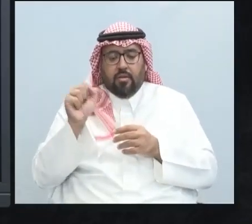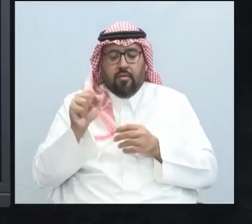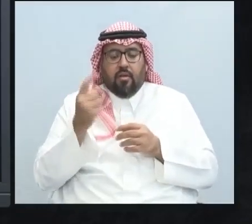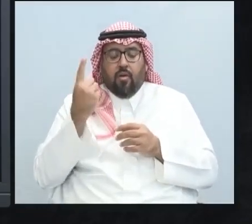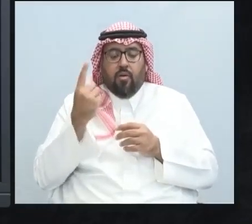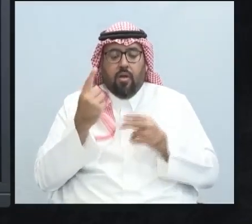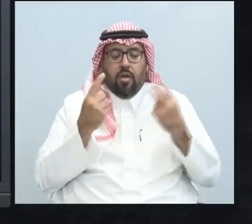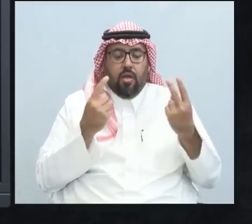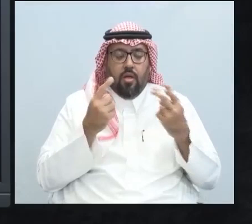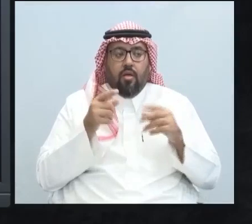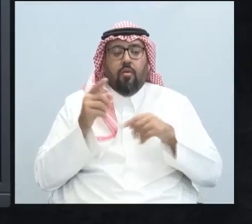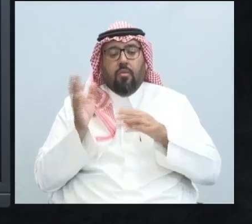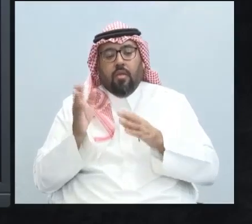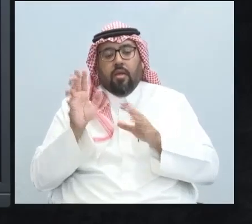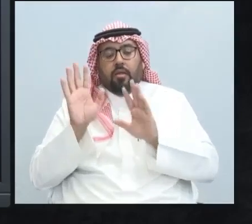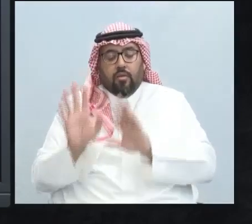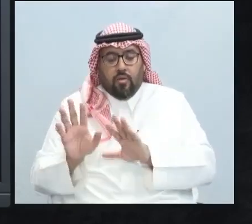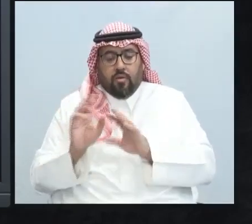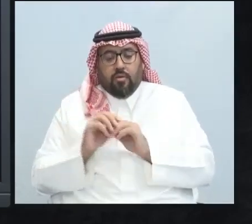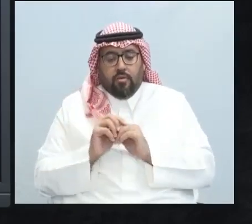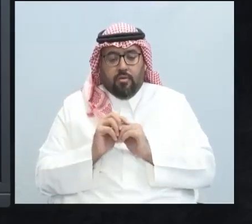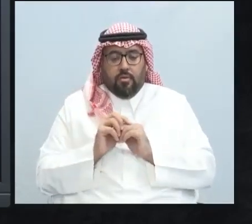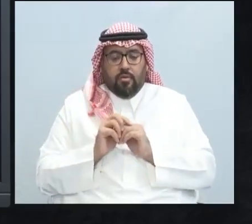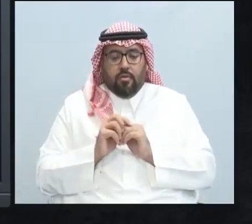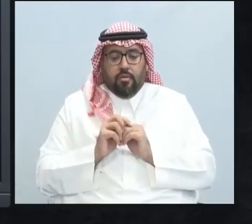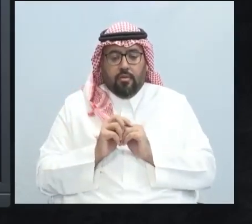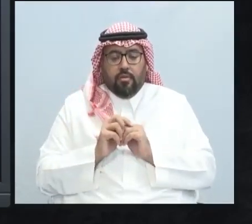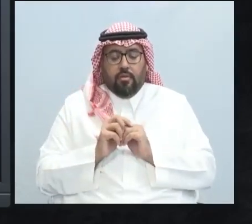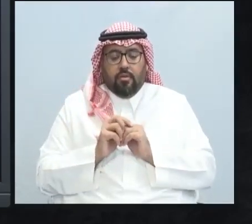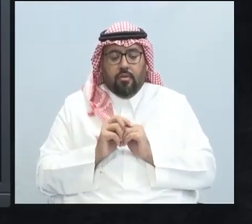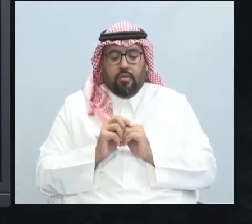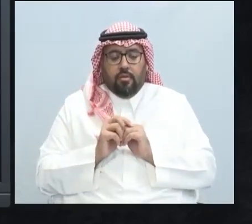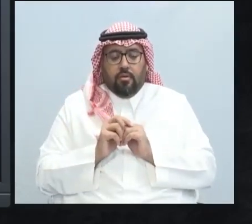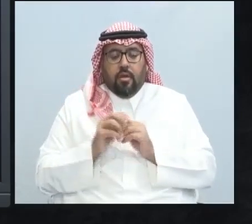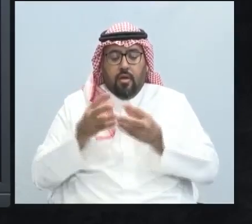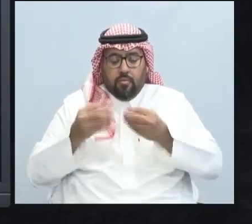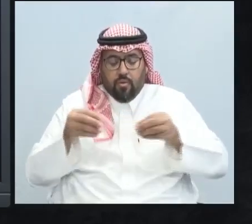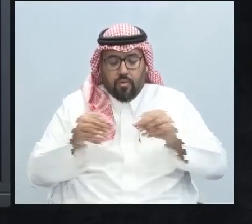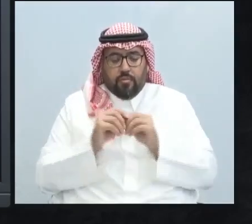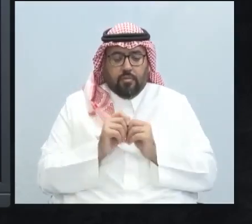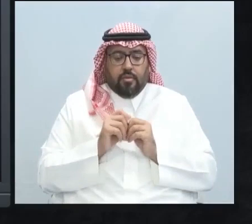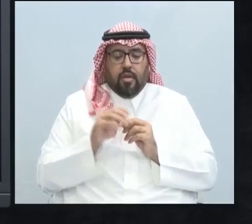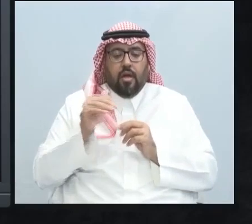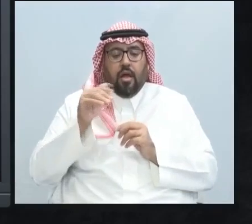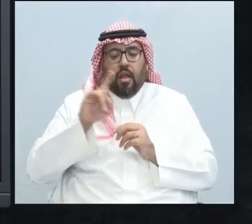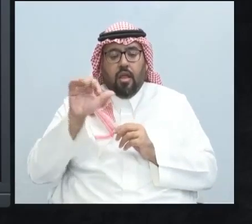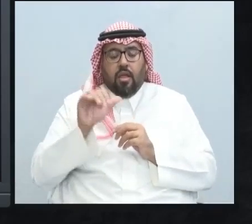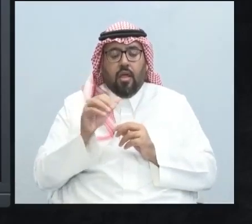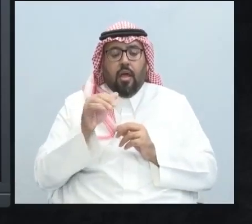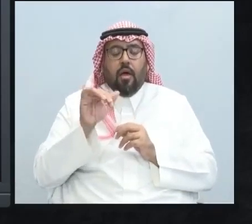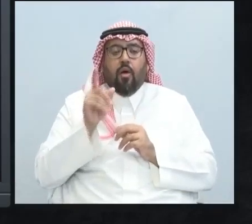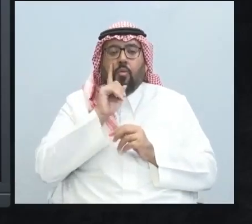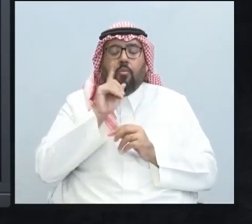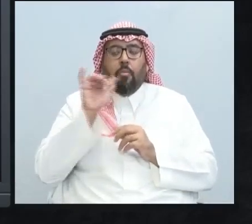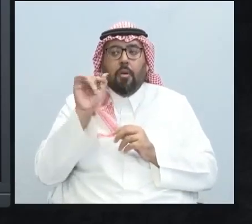والاخرى تبقى ثابته لماذا تبقى ثابته لذلك لتنتج او خلايا امهات مني